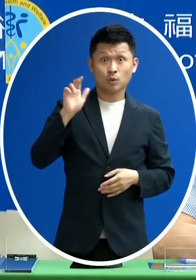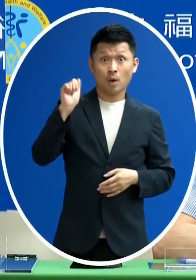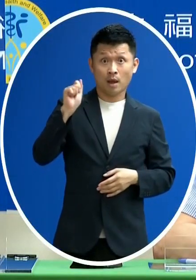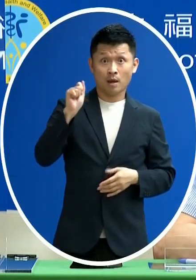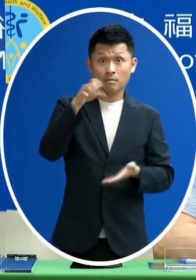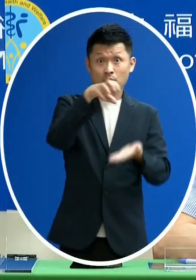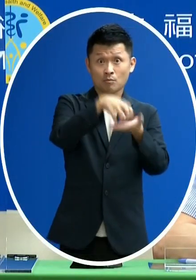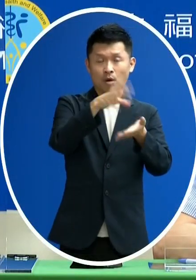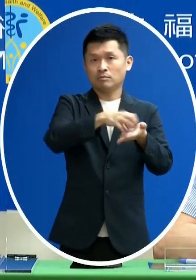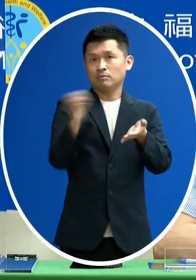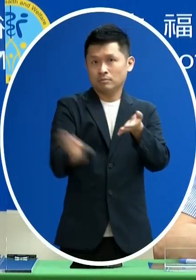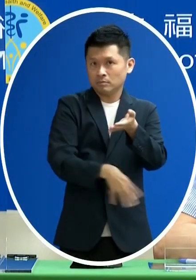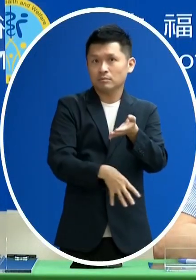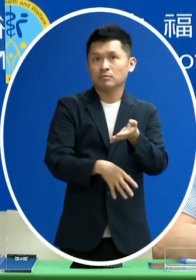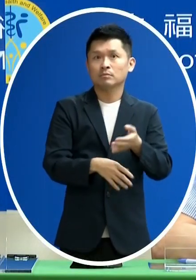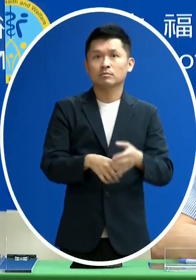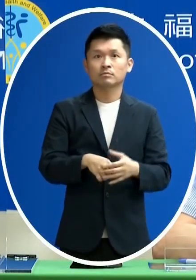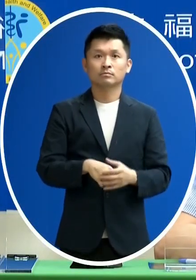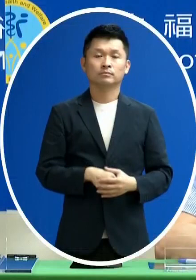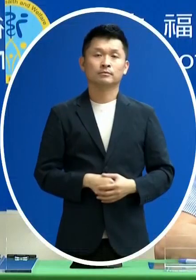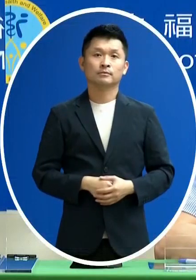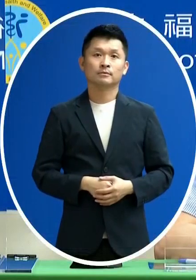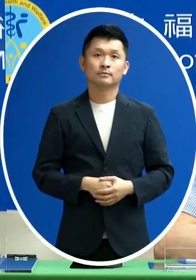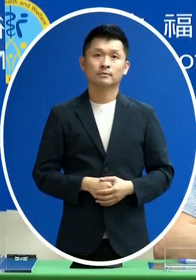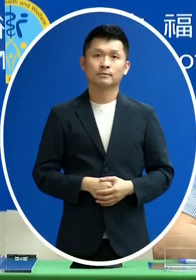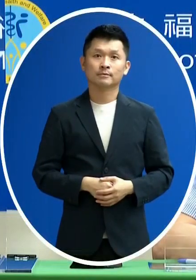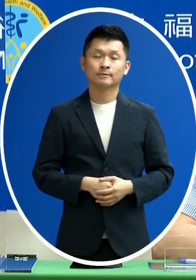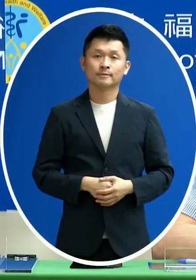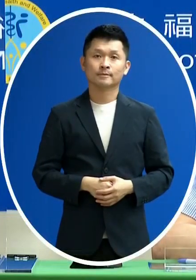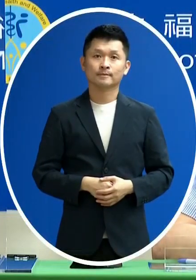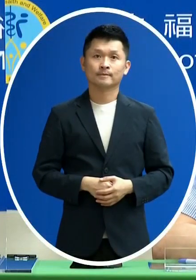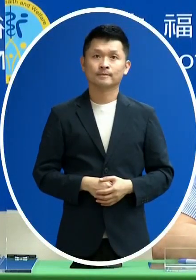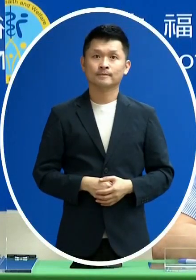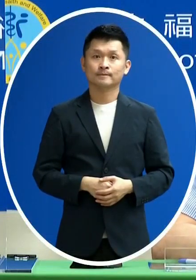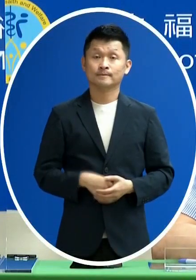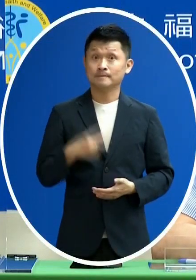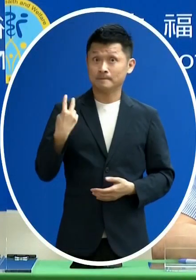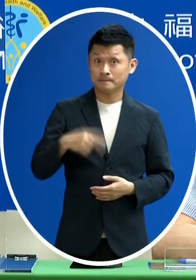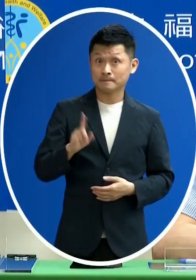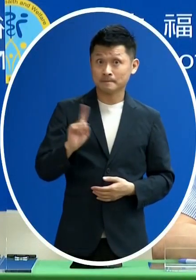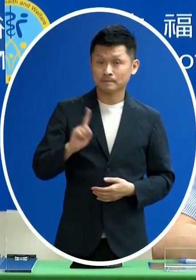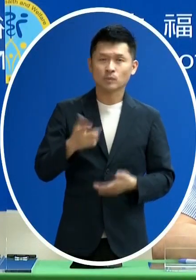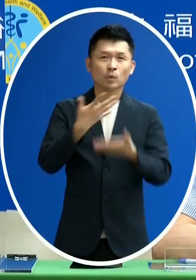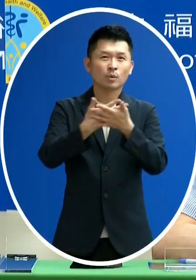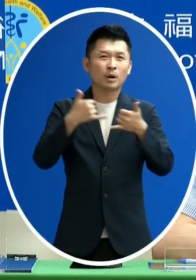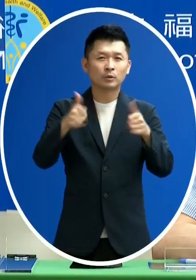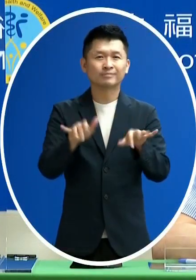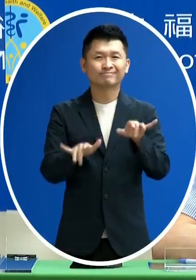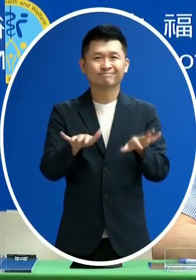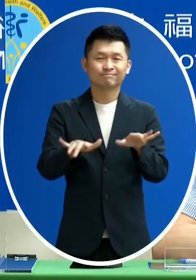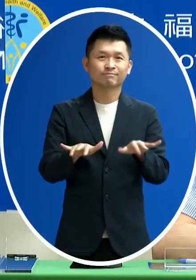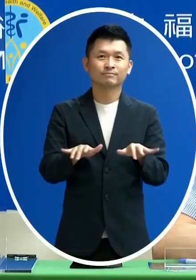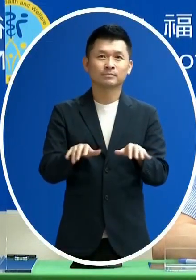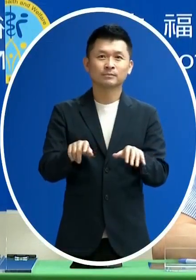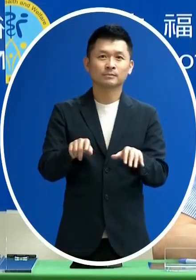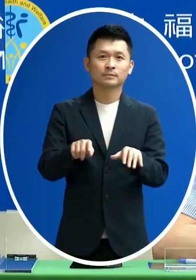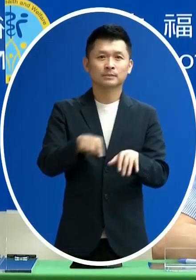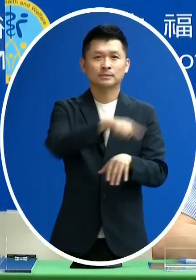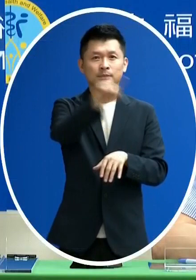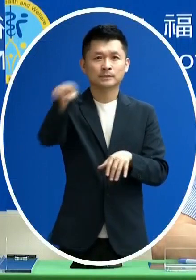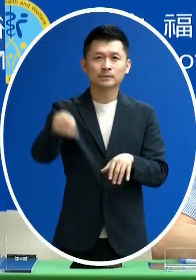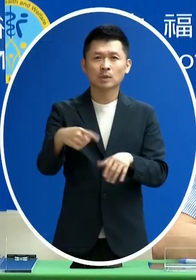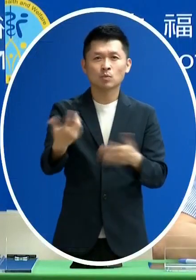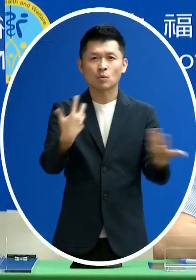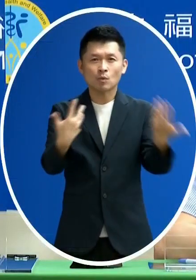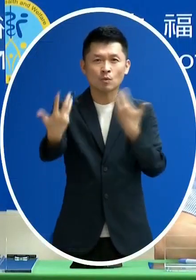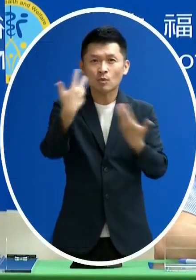予以废止他的一个许可。那另外在还有一些网络上面的哈，大家所希望